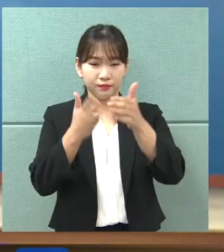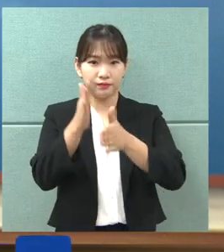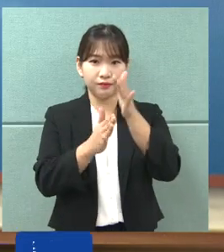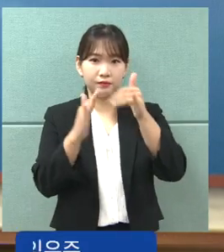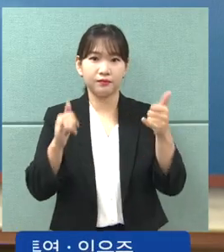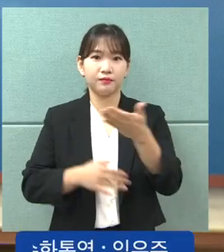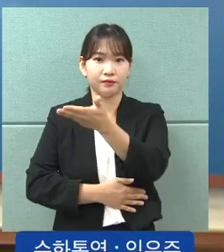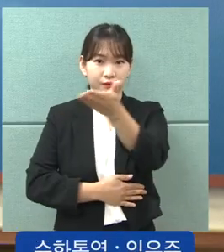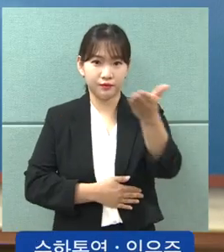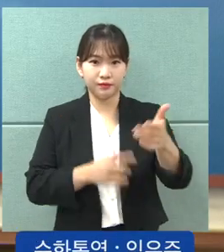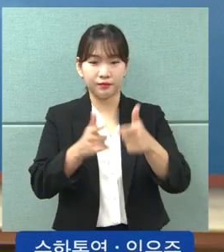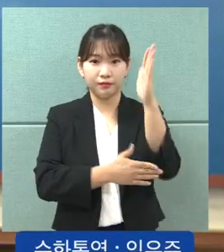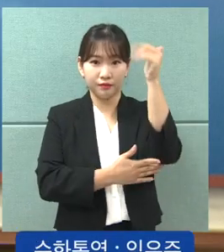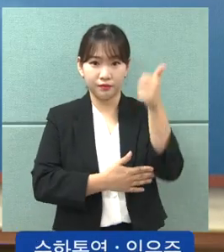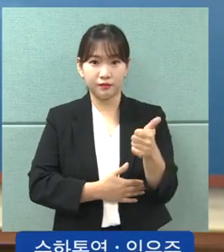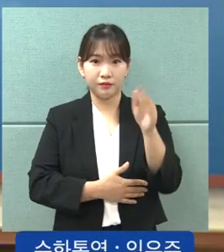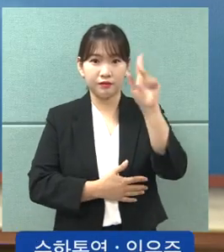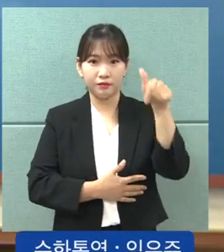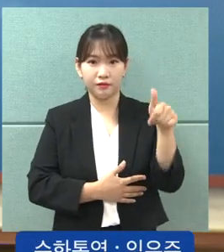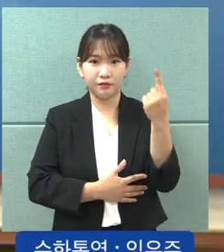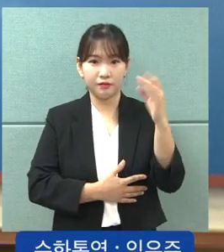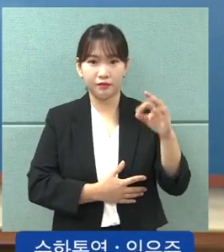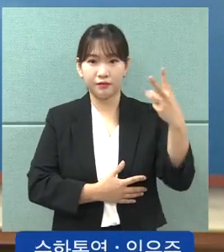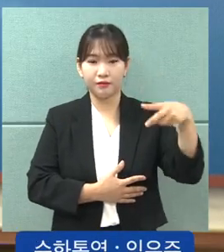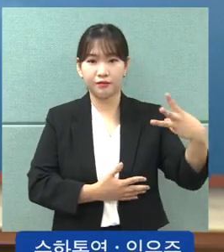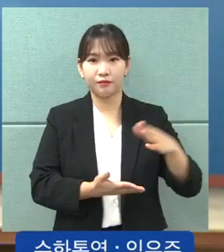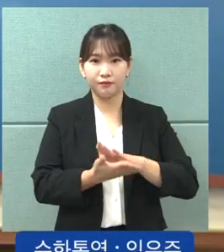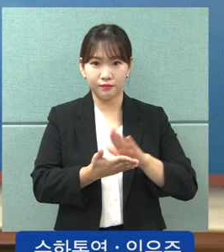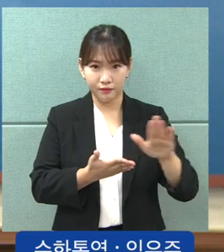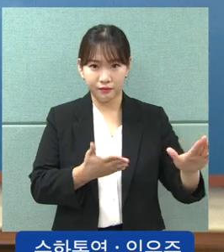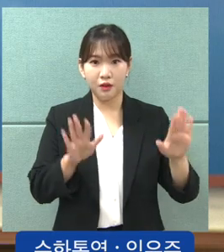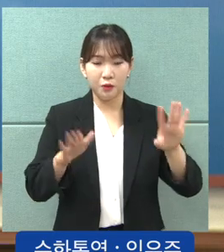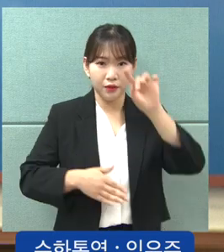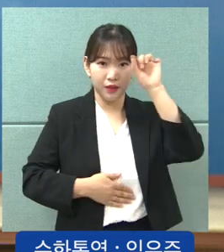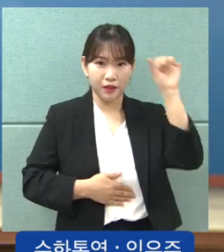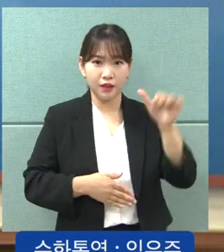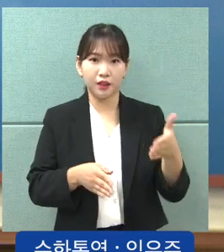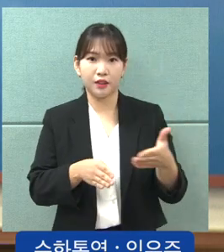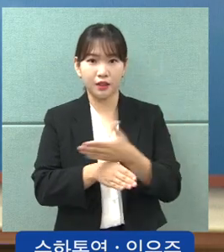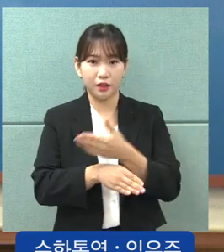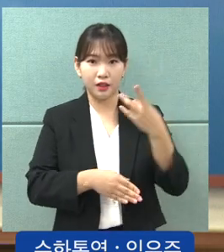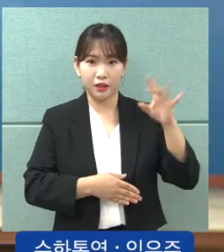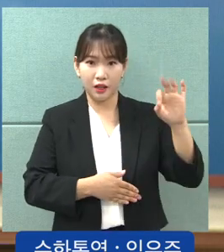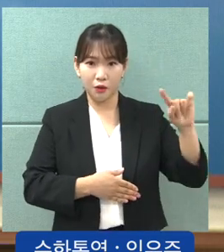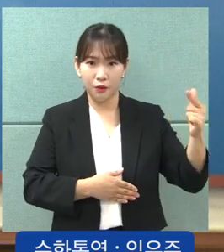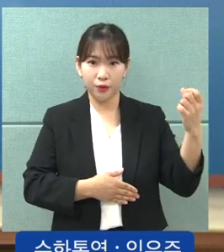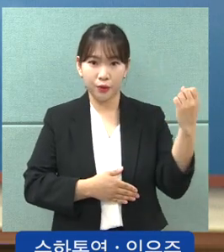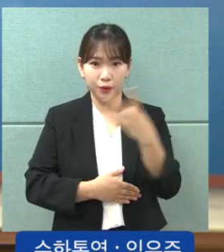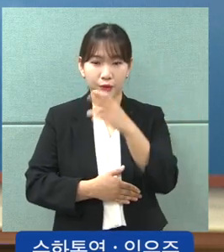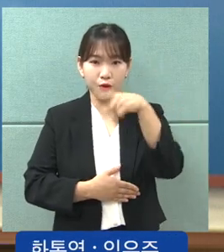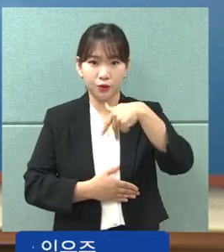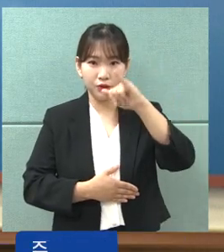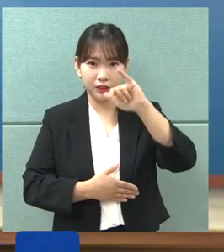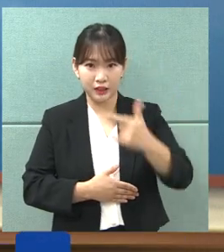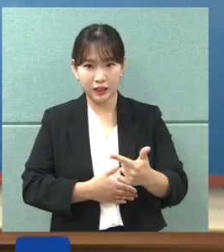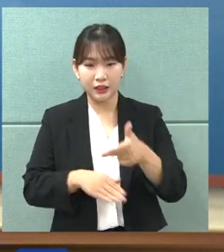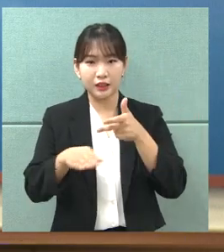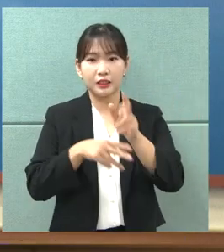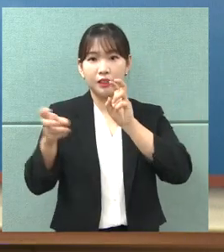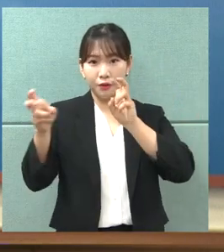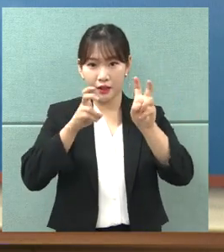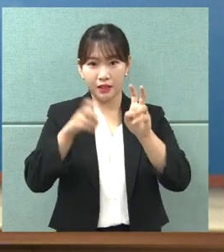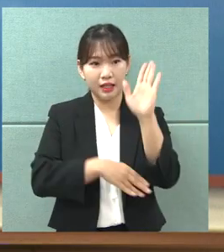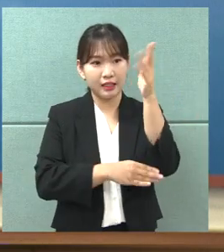존경하는 시민 여러분 목포시장 박옥률입니다 오늘 새벽부터 퇴원여객 유진운수